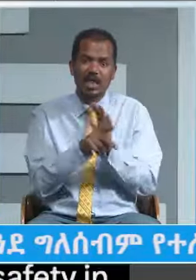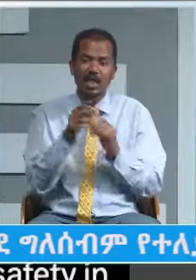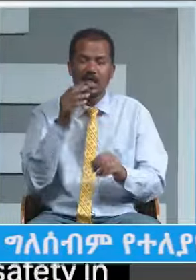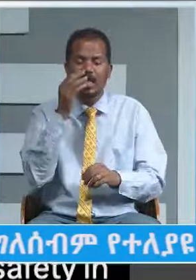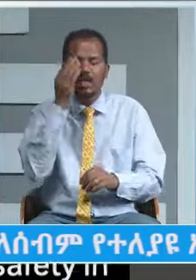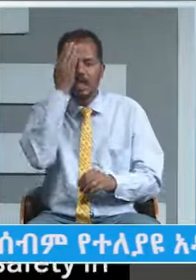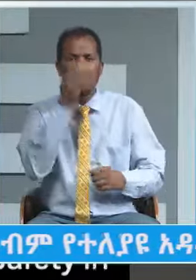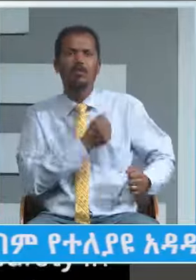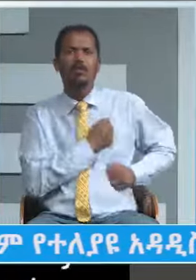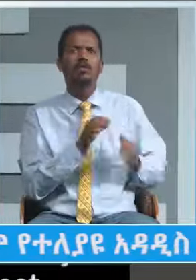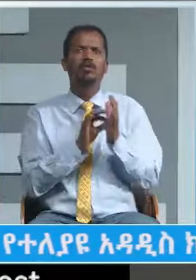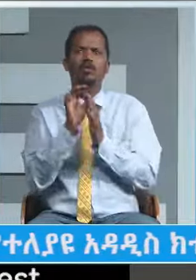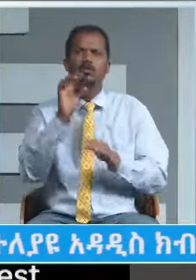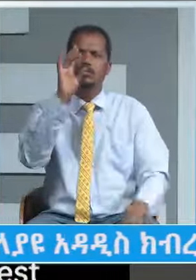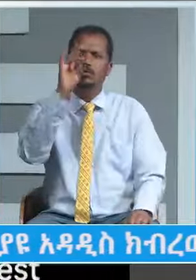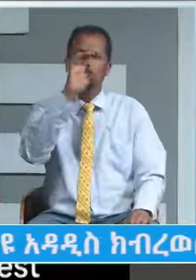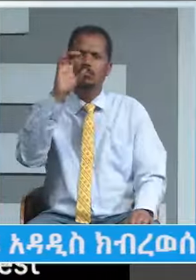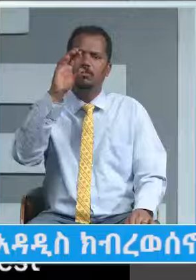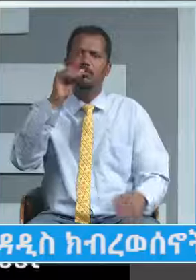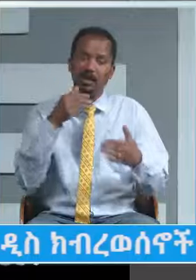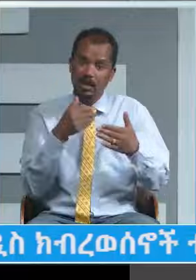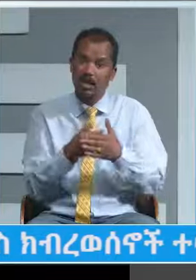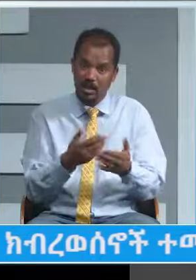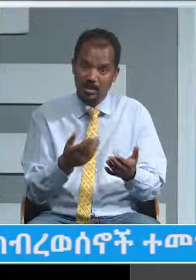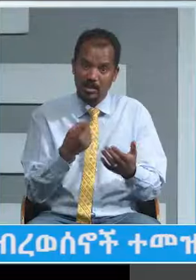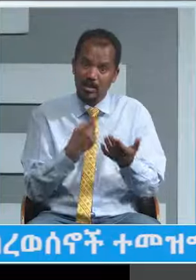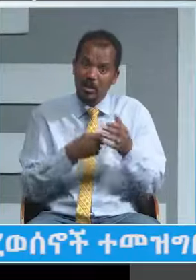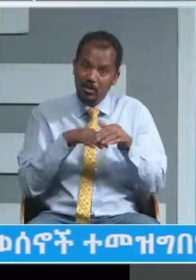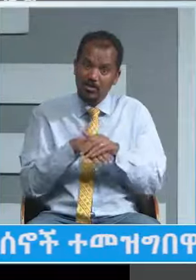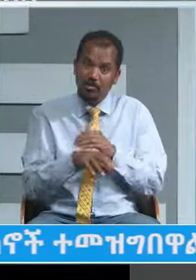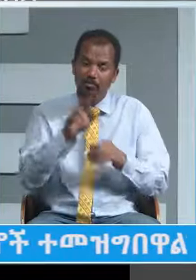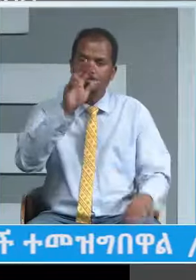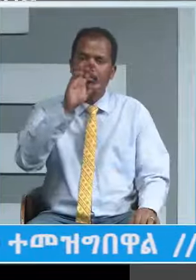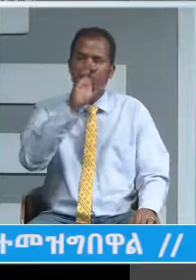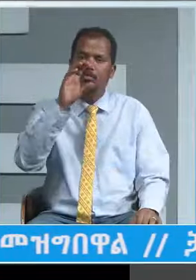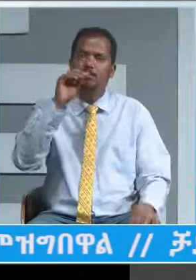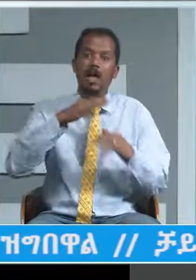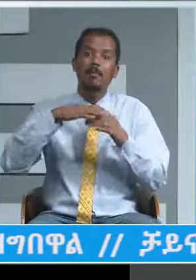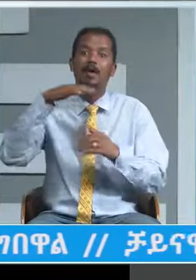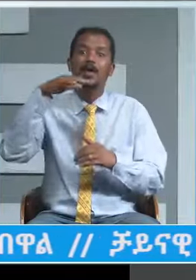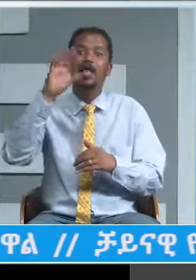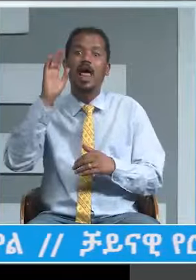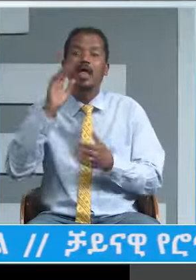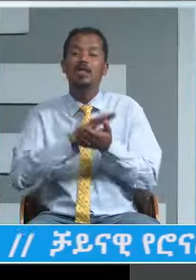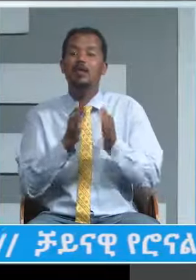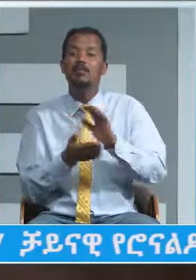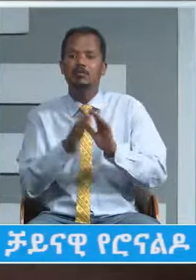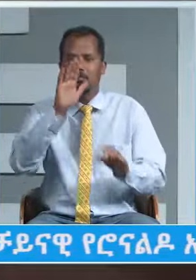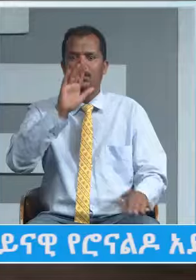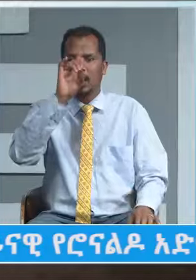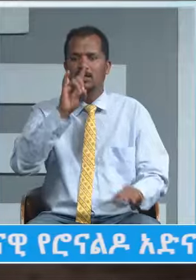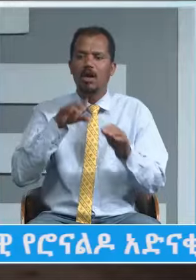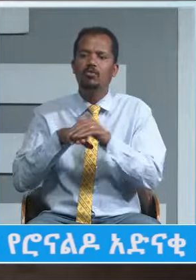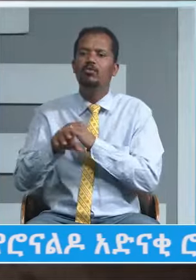የተገደሉ የእስራኤል ወታደሮች ቁጥር 750 የደረሰ ሲሆን ከነዚህም ውስጥ ከ350 በላይ